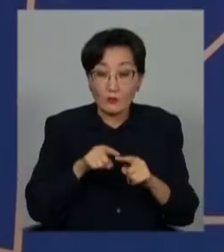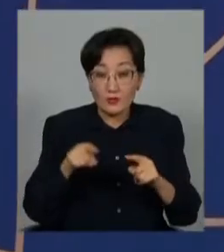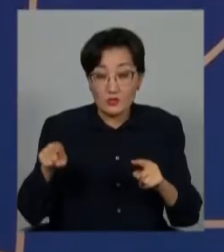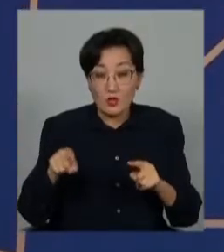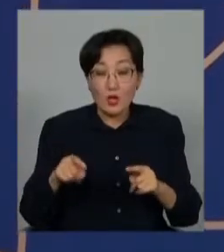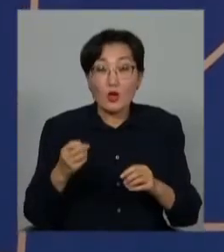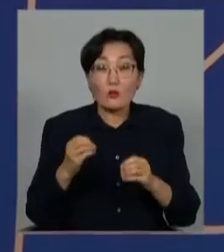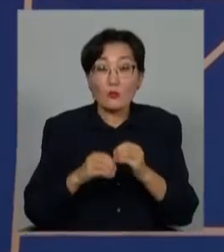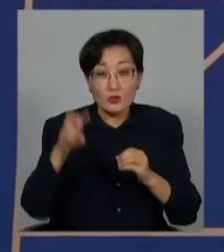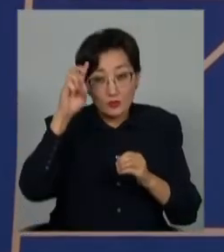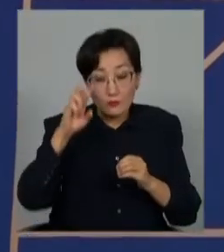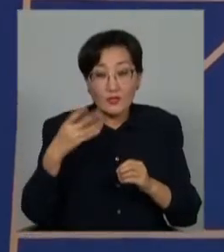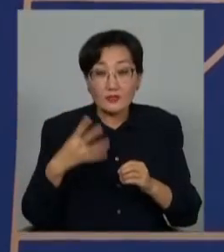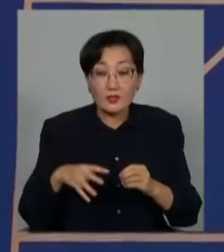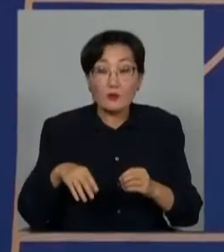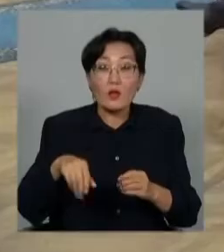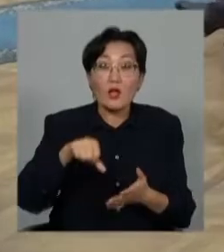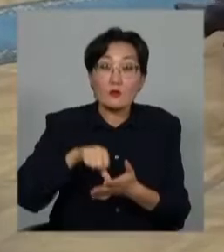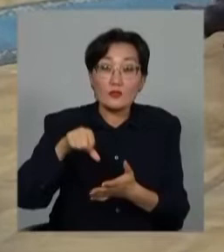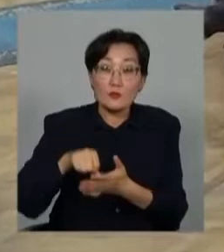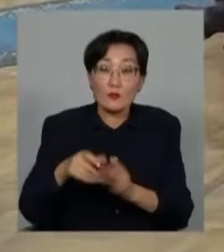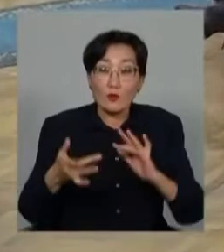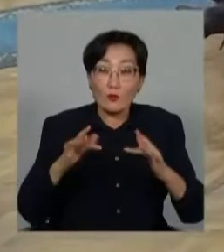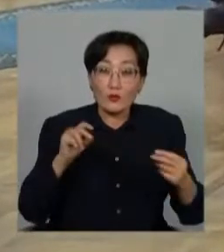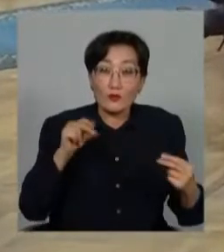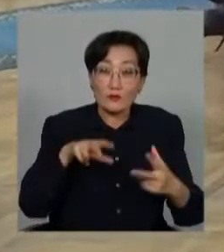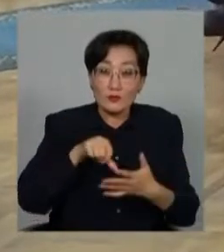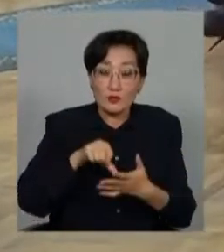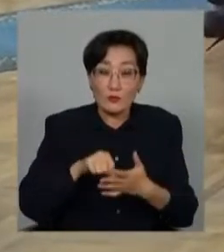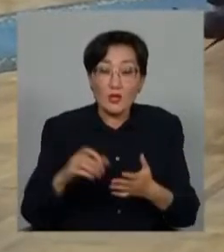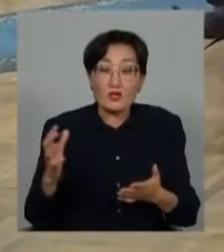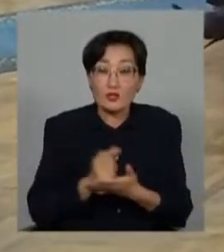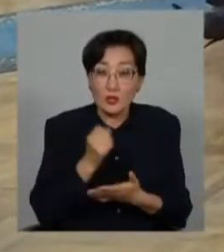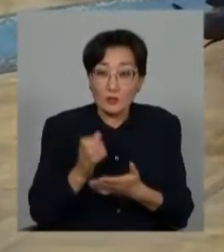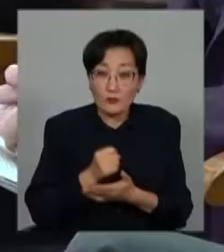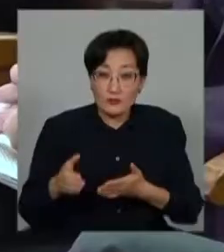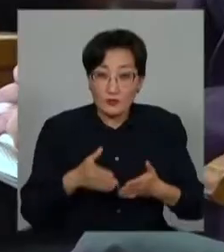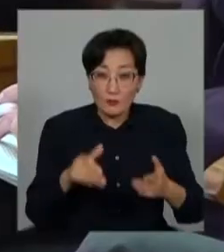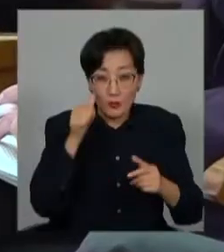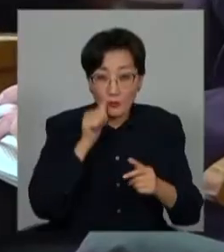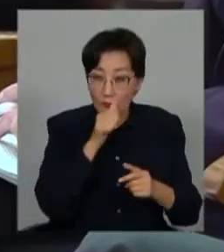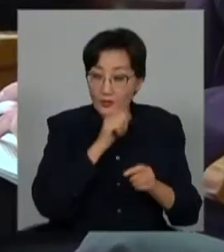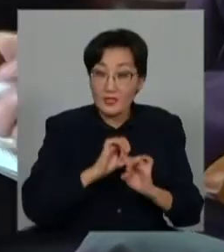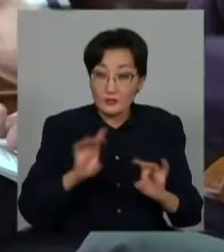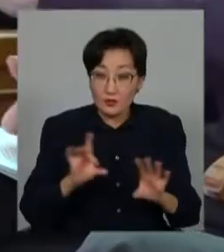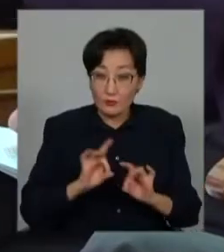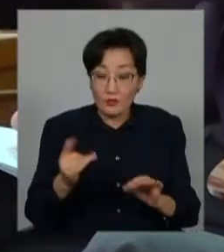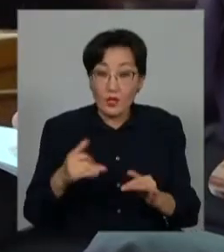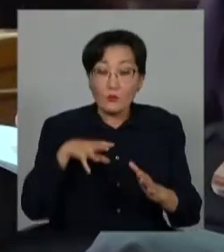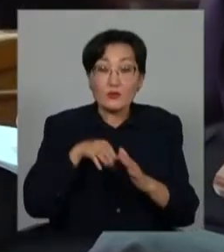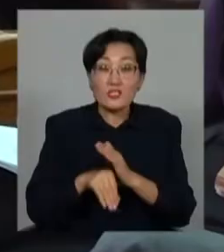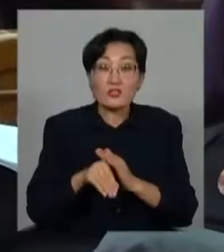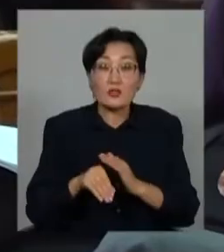барысында 10 мемлекеттен 40 делегация өкілдері онлайн сөз сөйлеп, жетістікке жету жолындағы құпияларын бөлісті. Олардың